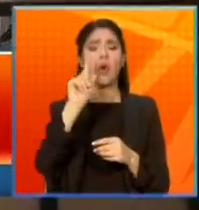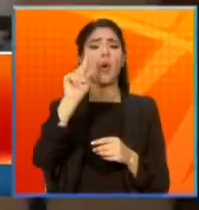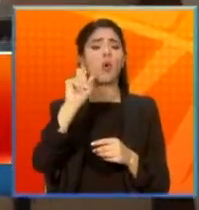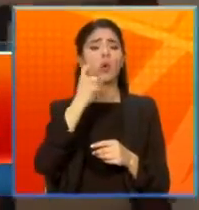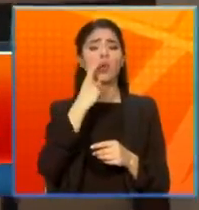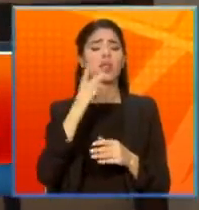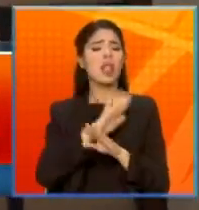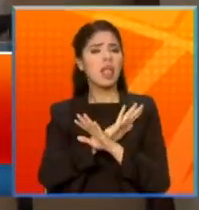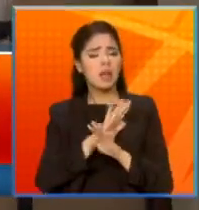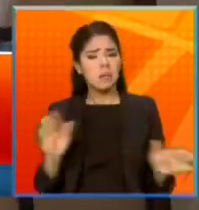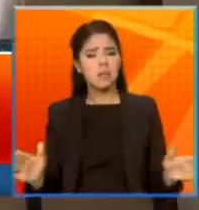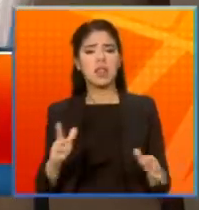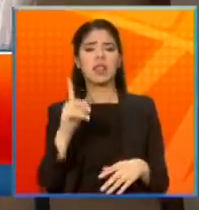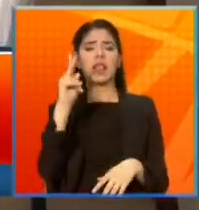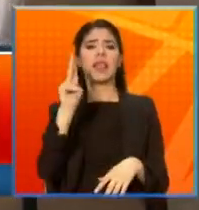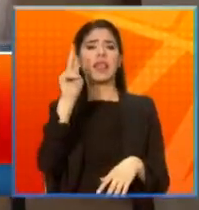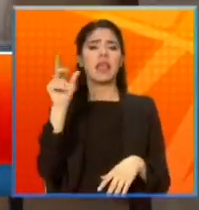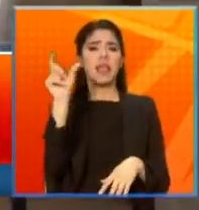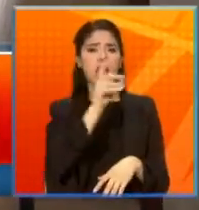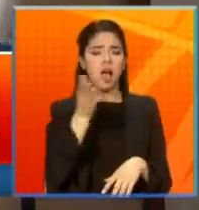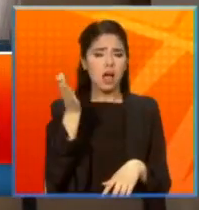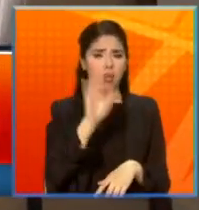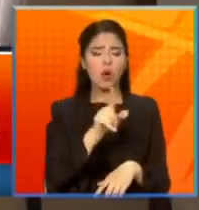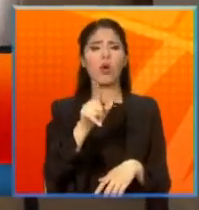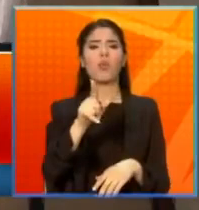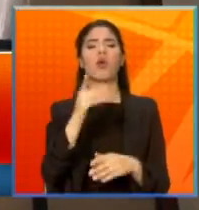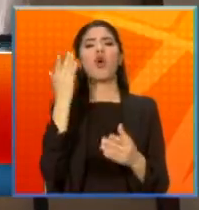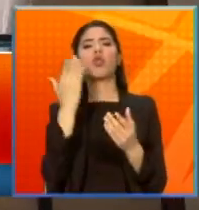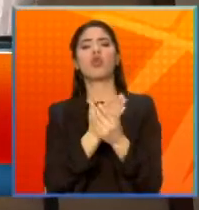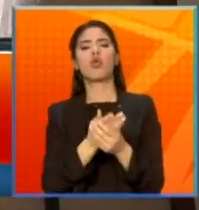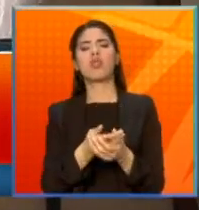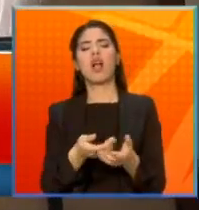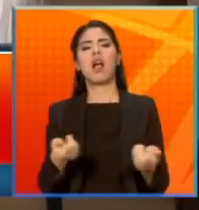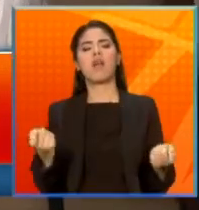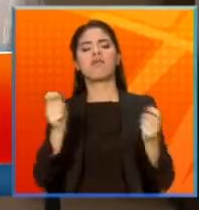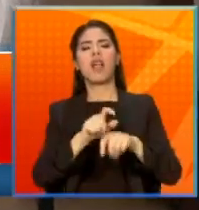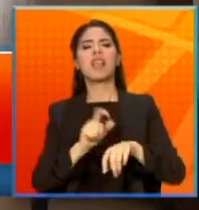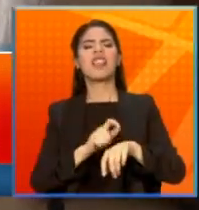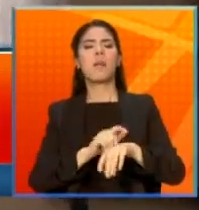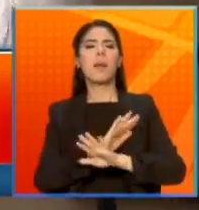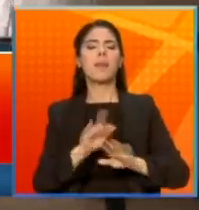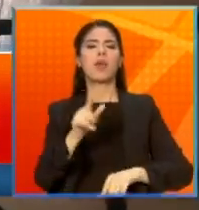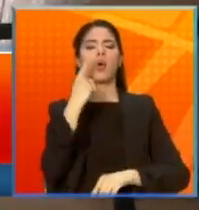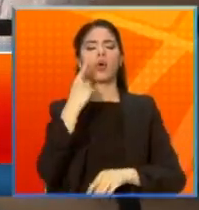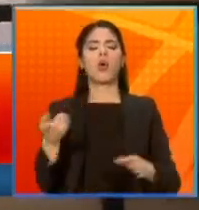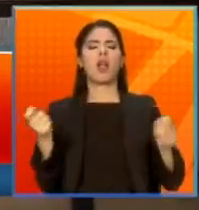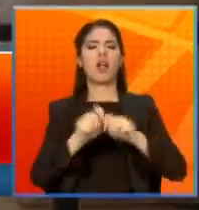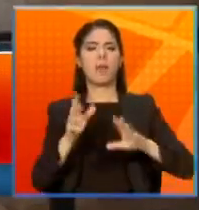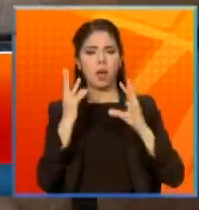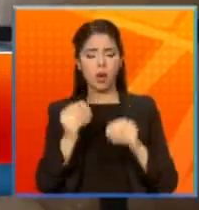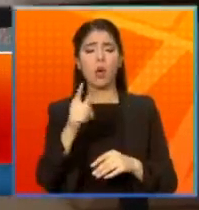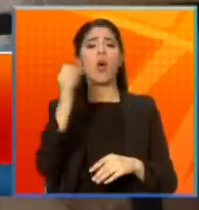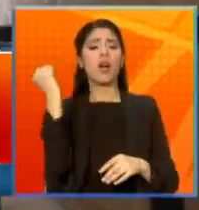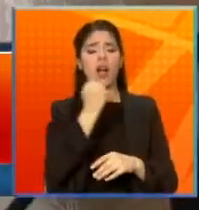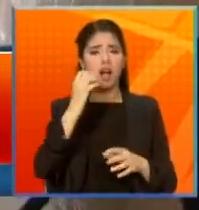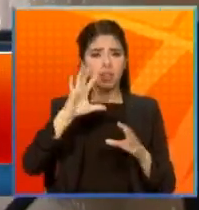yıl geçti. Ve yaklaşık 7 ay sonra Hande'nin dosyası zaman aşımına uğrayacak. Ve o günden sonra o katil